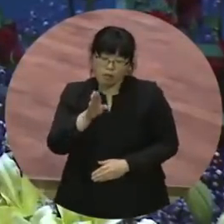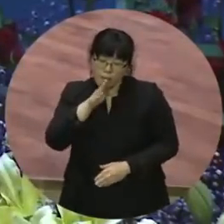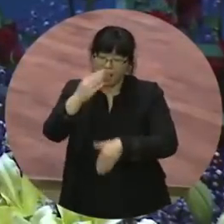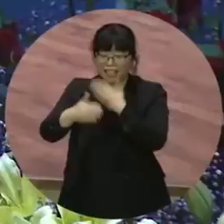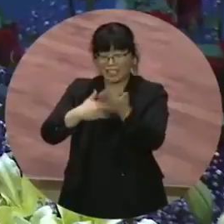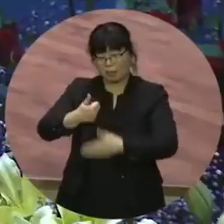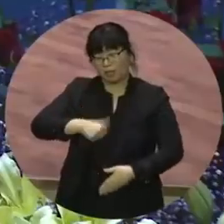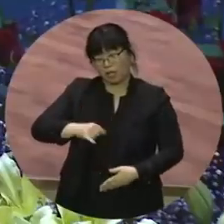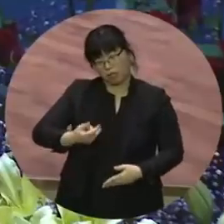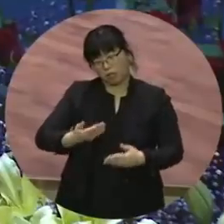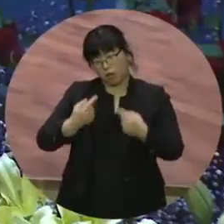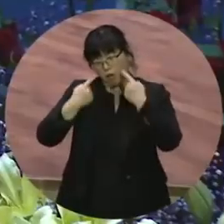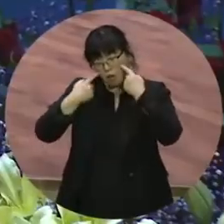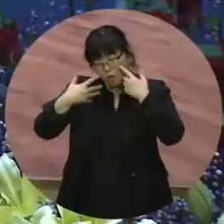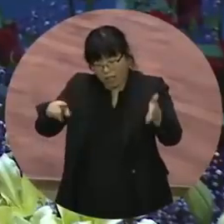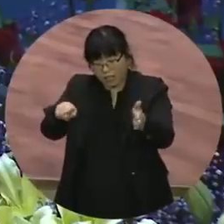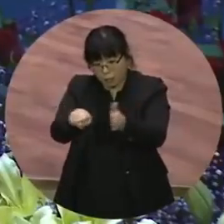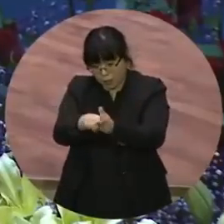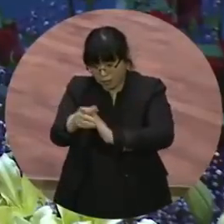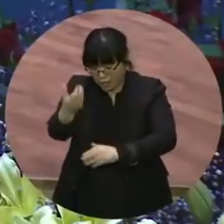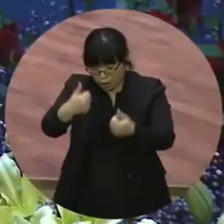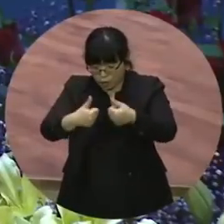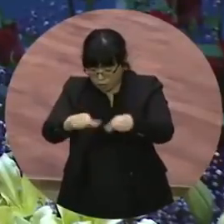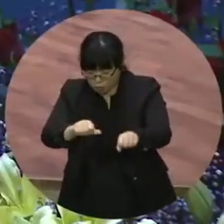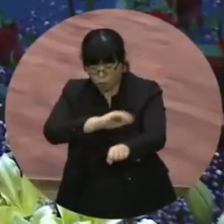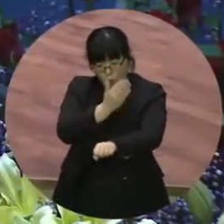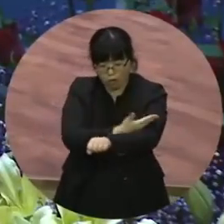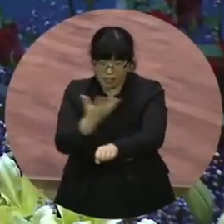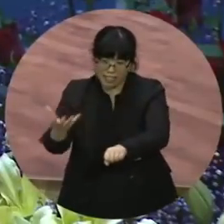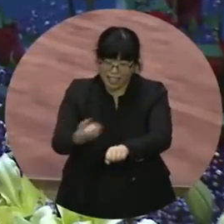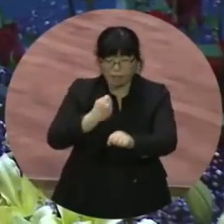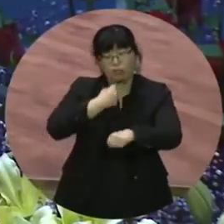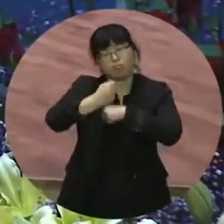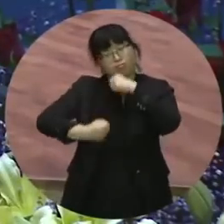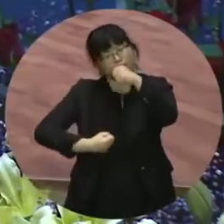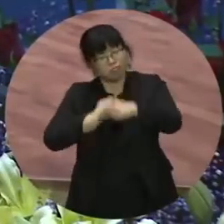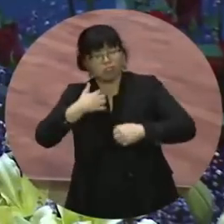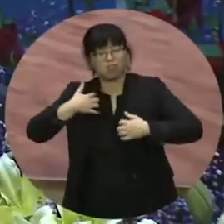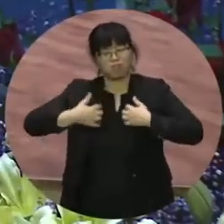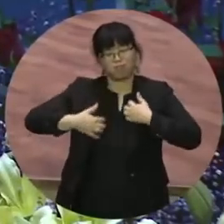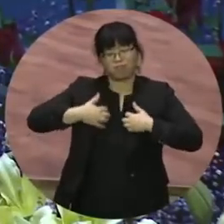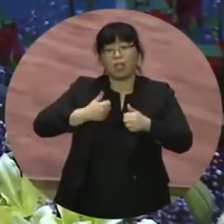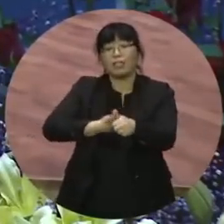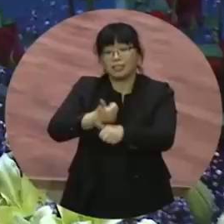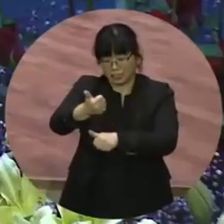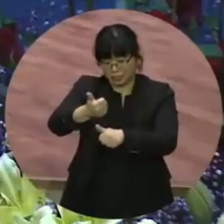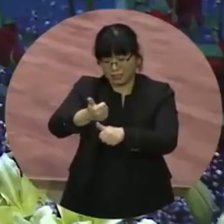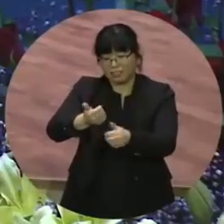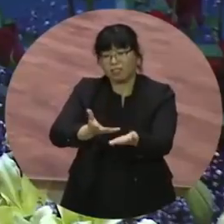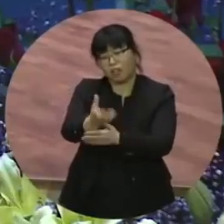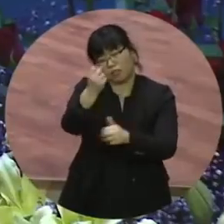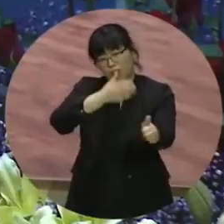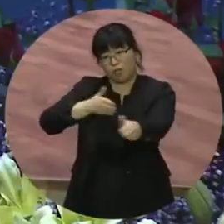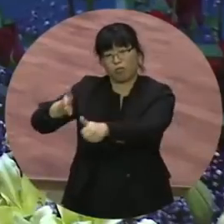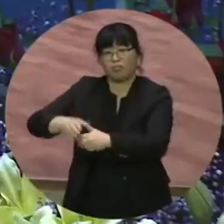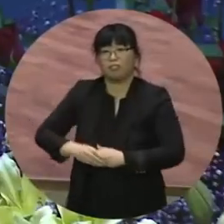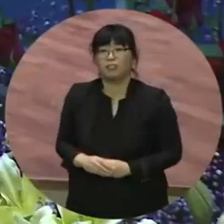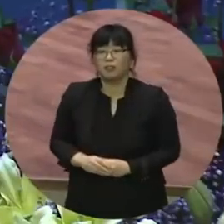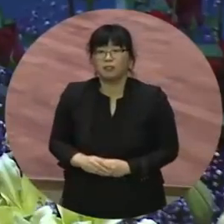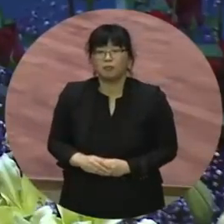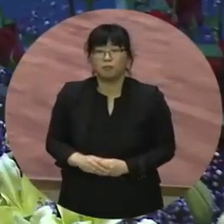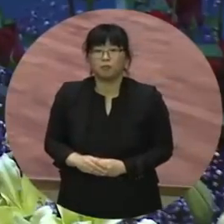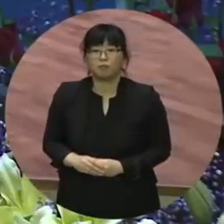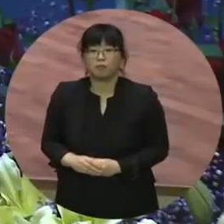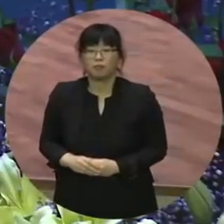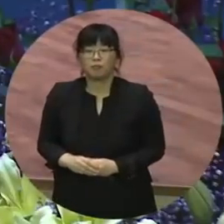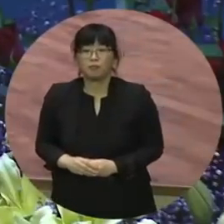누리면서 영적인 계신 장군처럼 승리자 인생 되기를 주님으로 축복합니다. 그 배경이